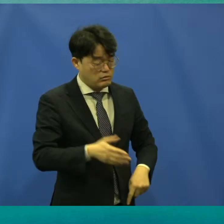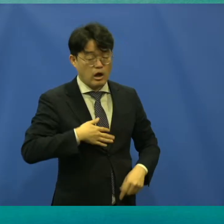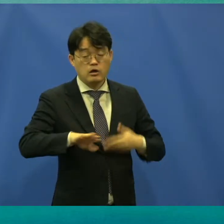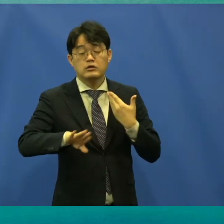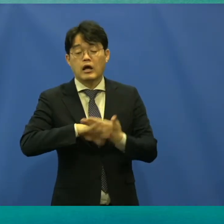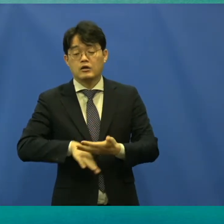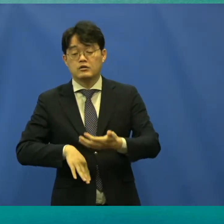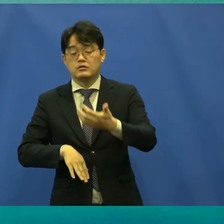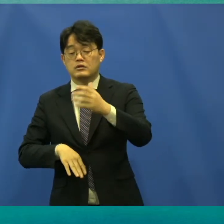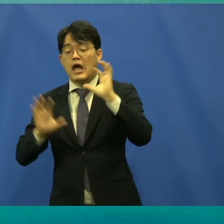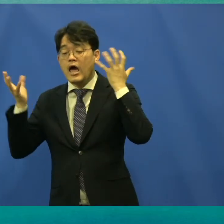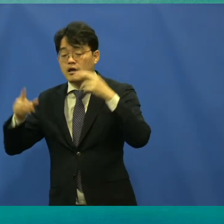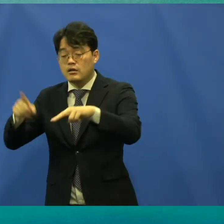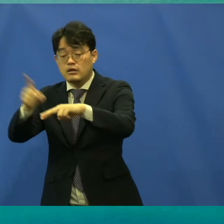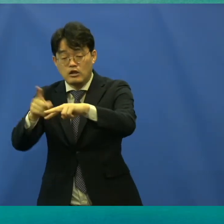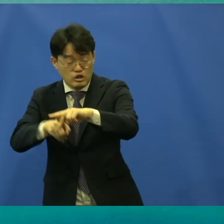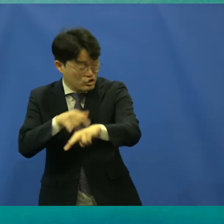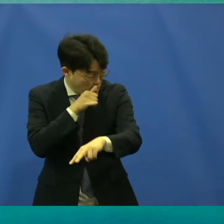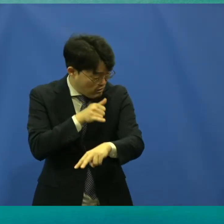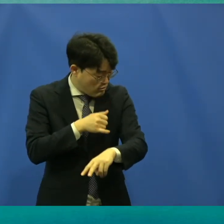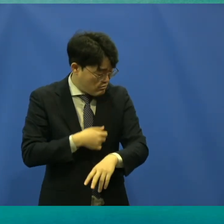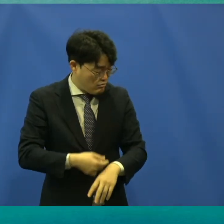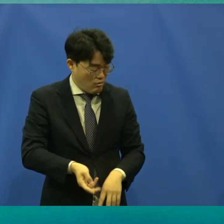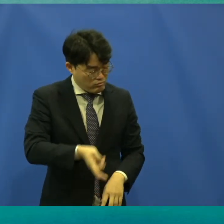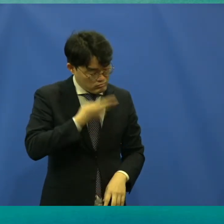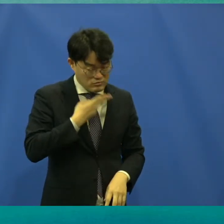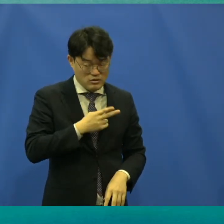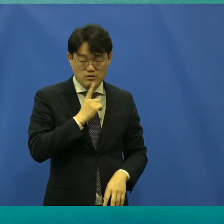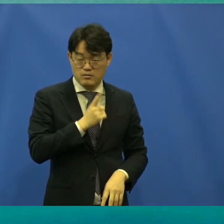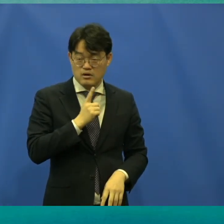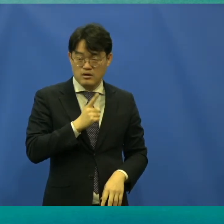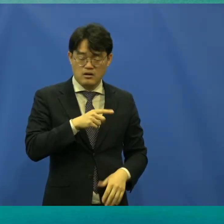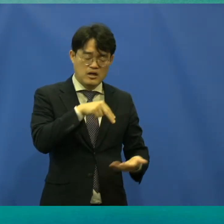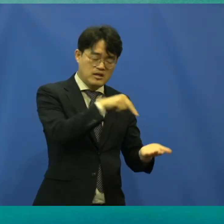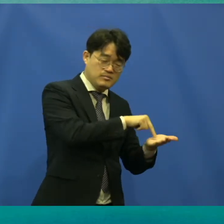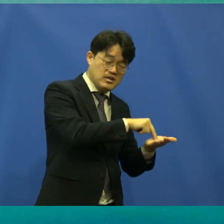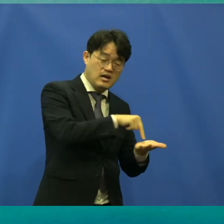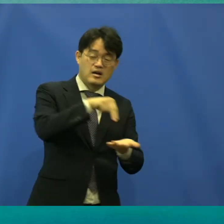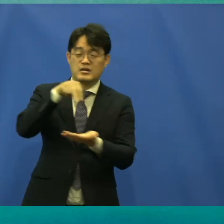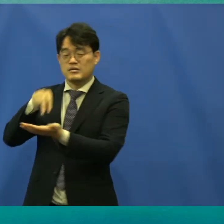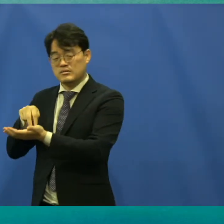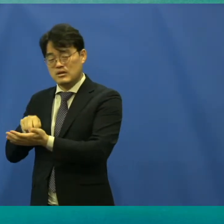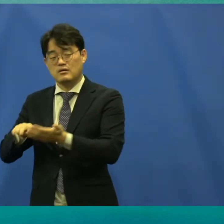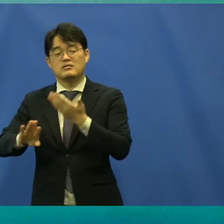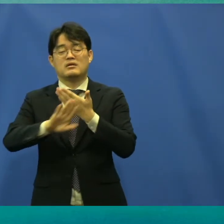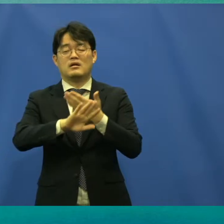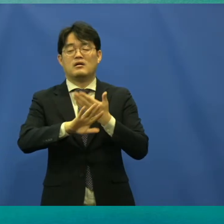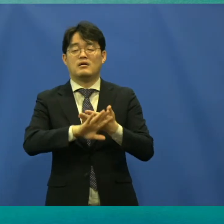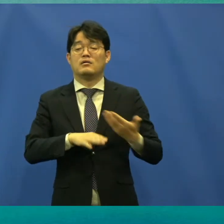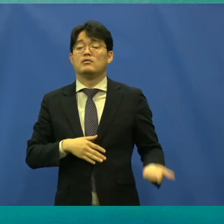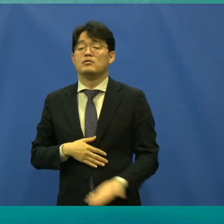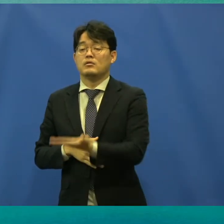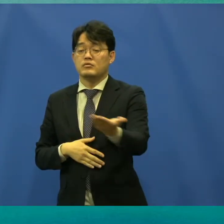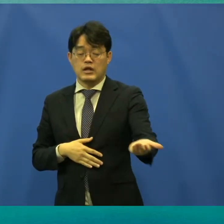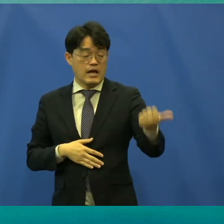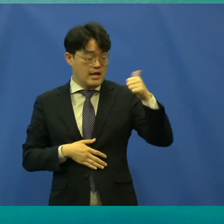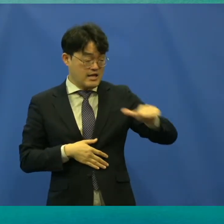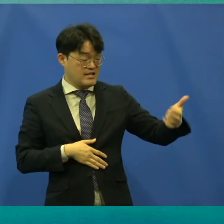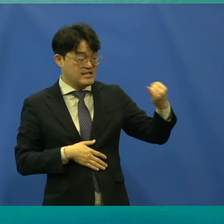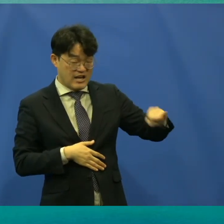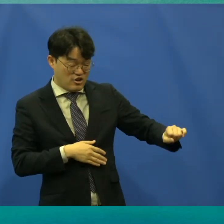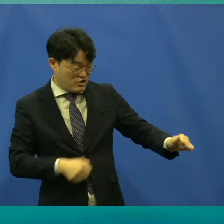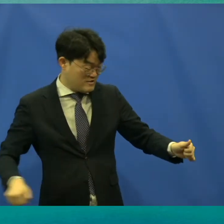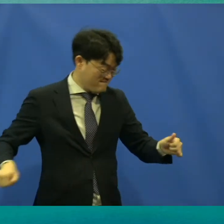그렇습니다. 여러분, 때리고 싶어서 때리는 부모는 없습니다. 자식을 때리는 것을 역사적 사명으로 알고